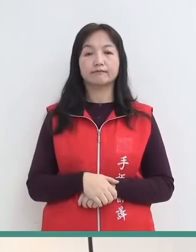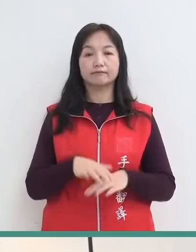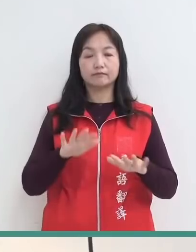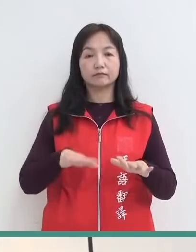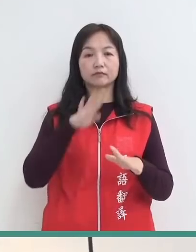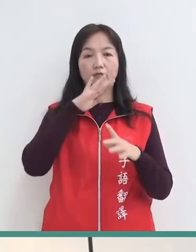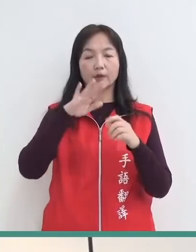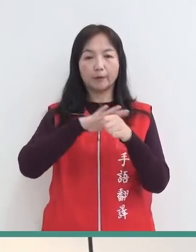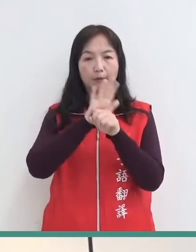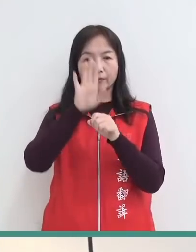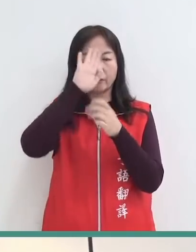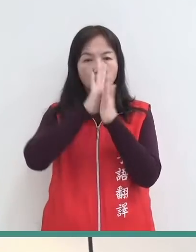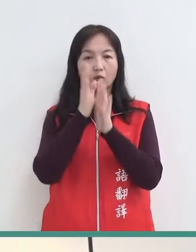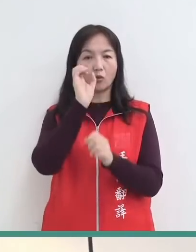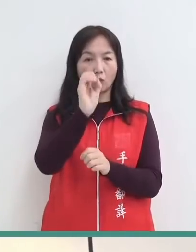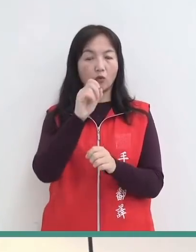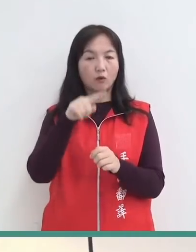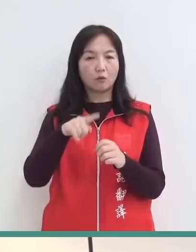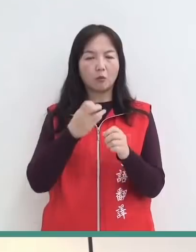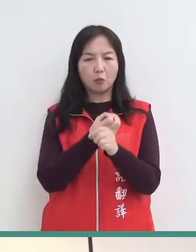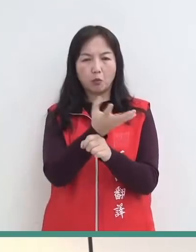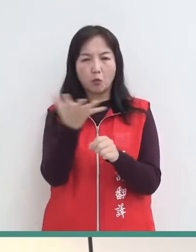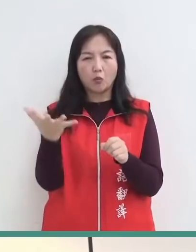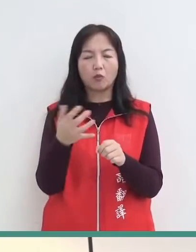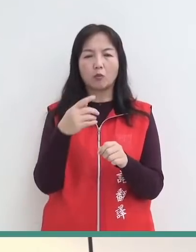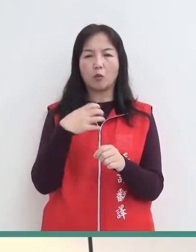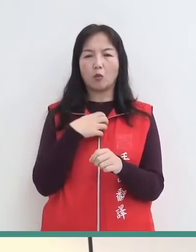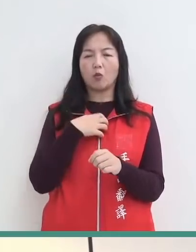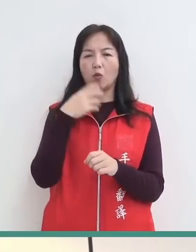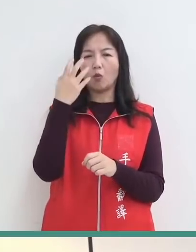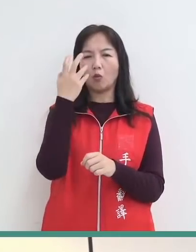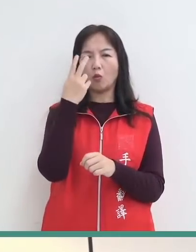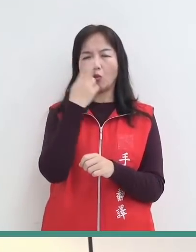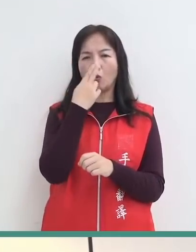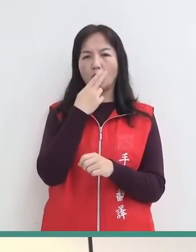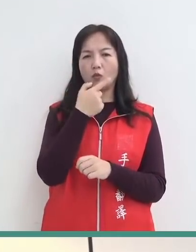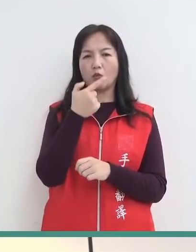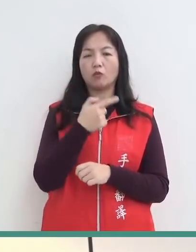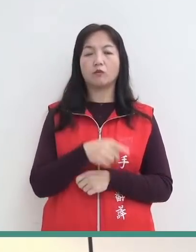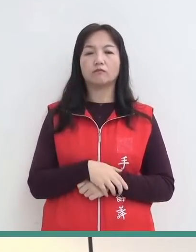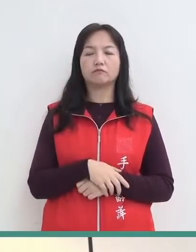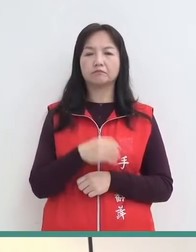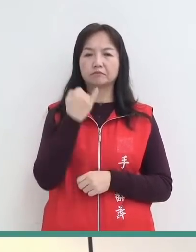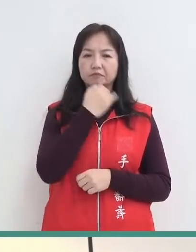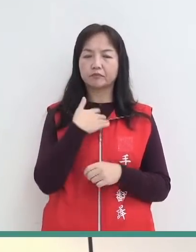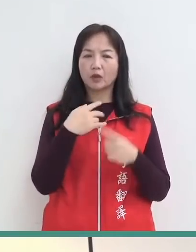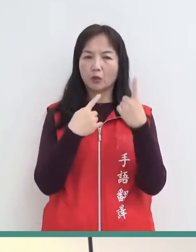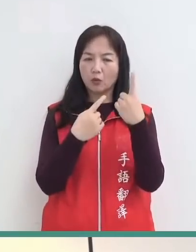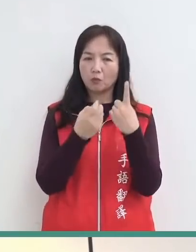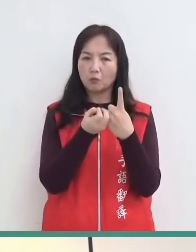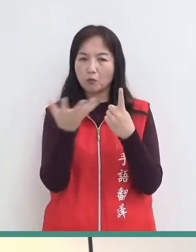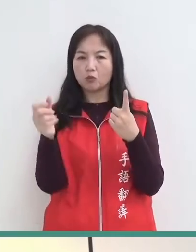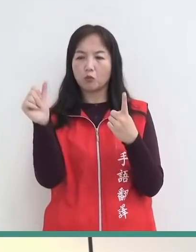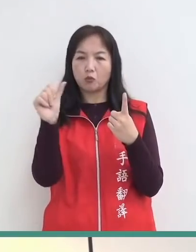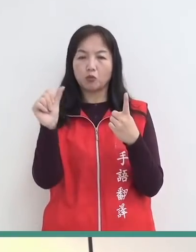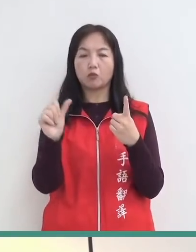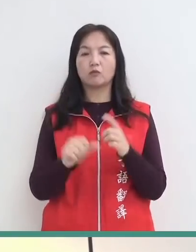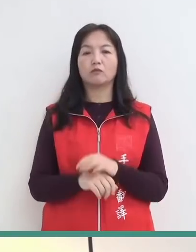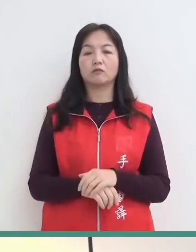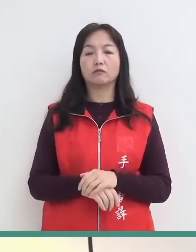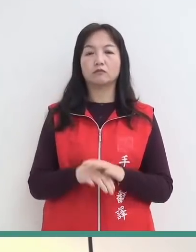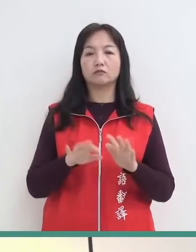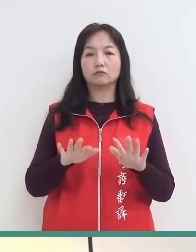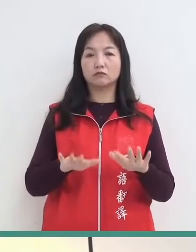次的 Omicron 的病毒哦，传播力很惊人。 那么可能一个会传五个啊，所